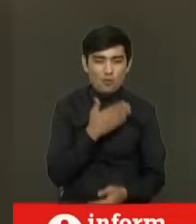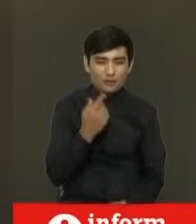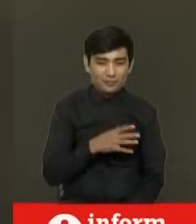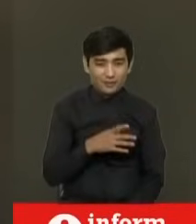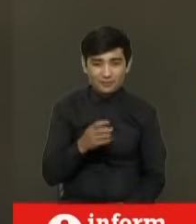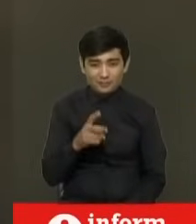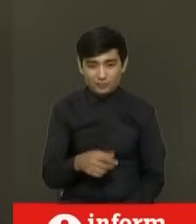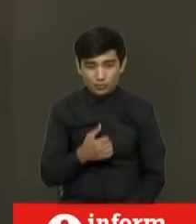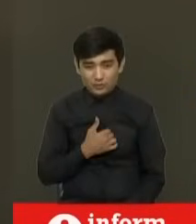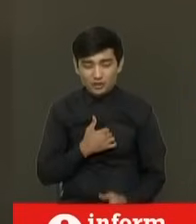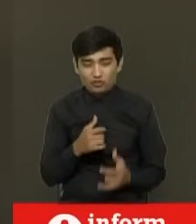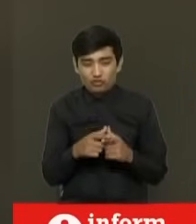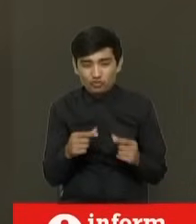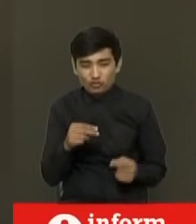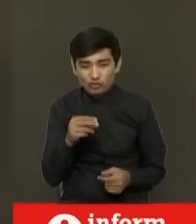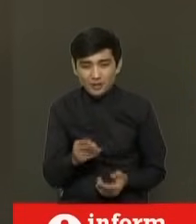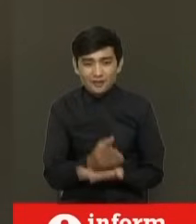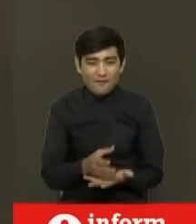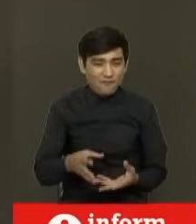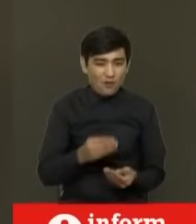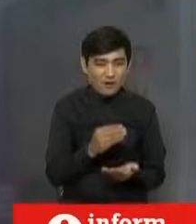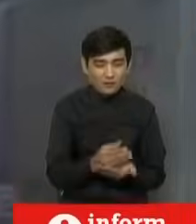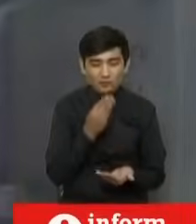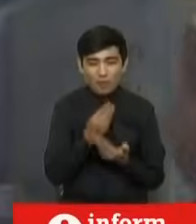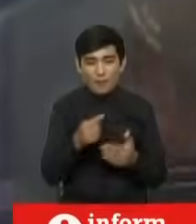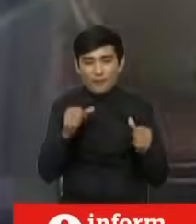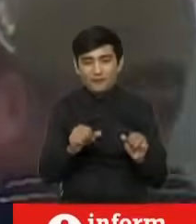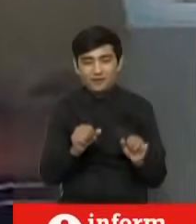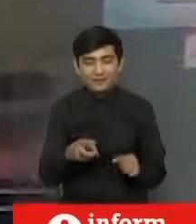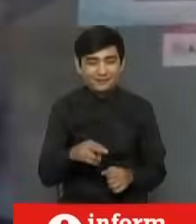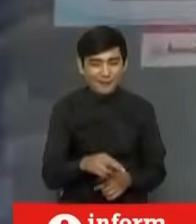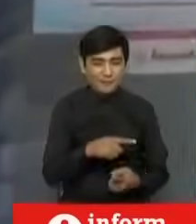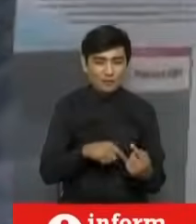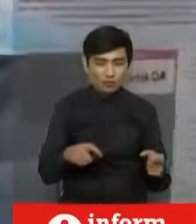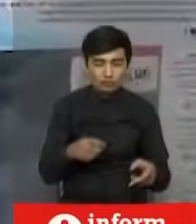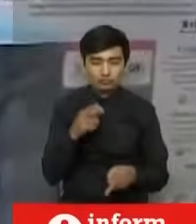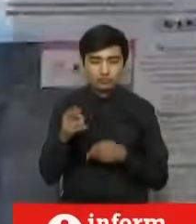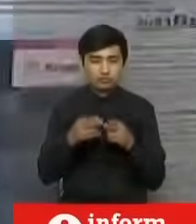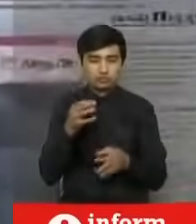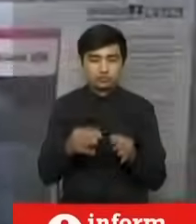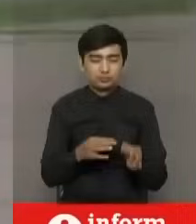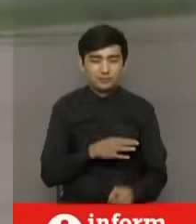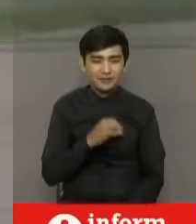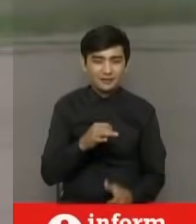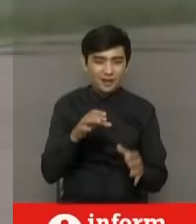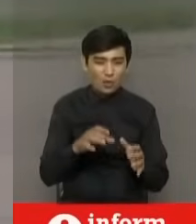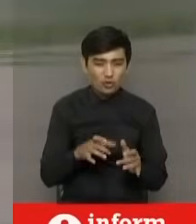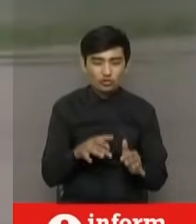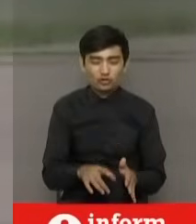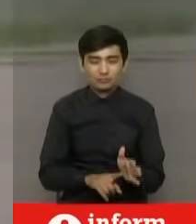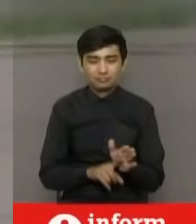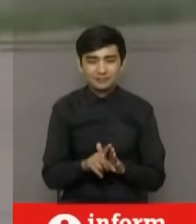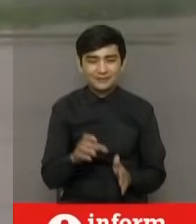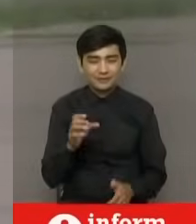все банковские чеки и выписки. Чтобы защитить свои права, бизнесмены были вынуждены подавать в суд. Законное решение вступает в силу